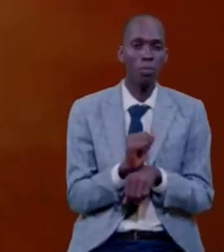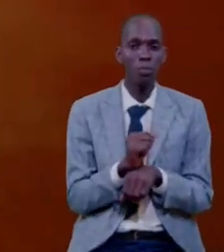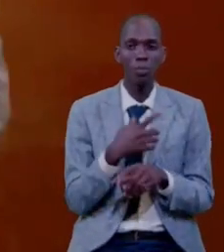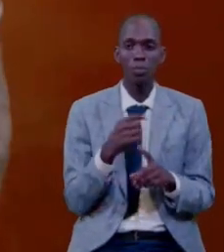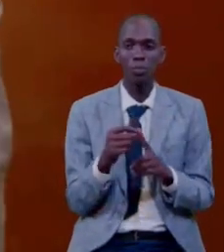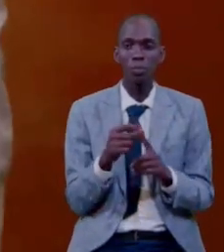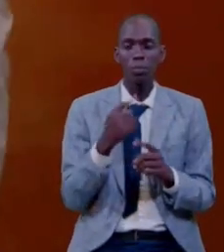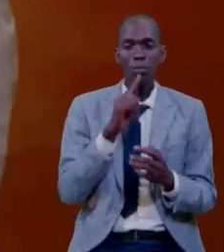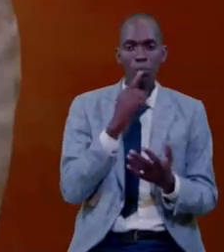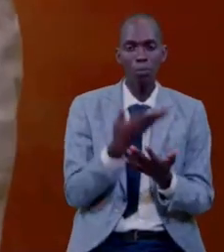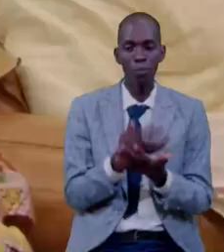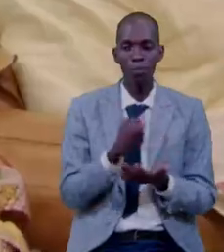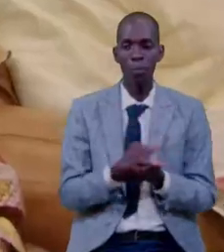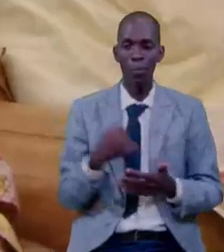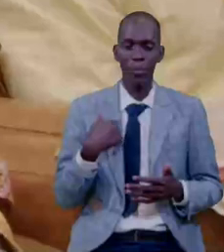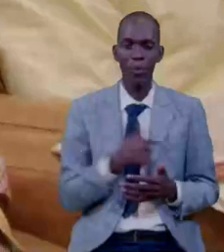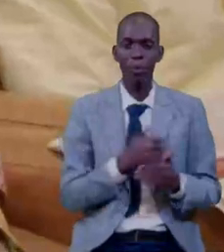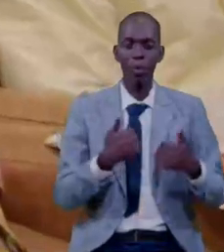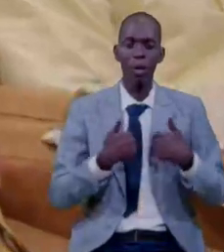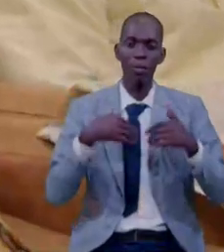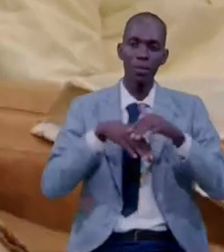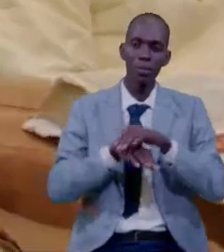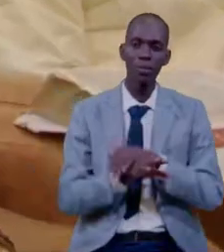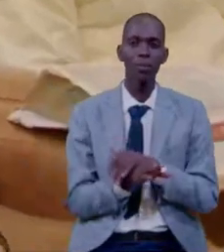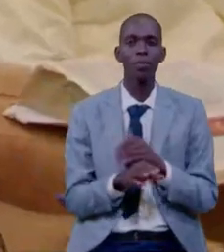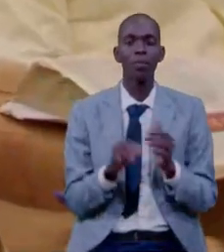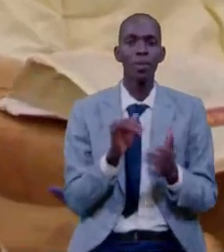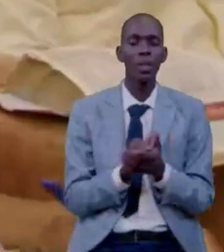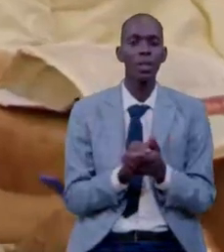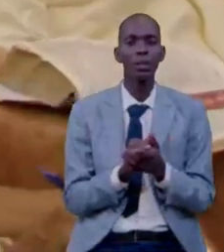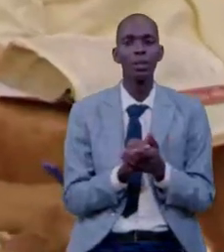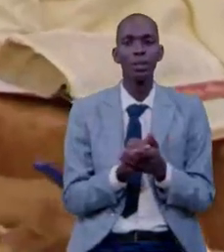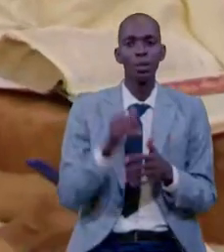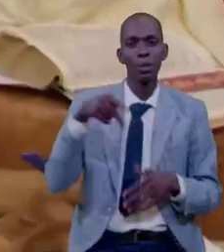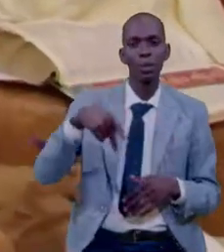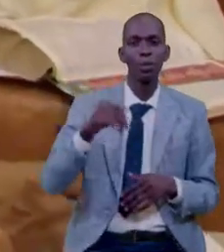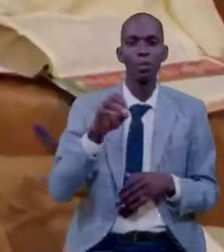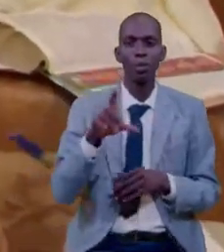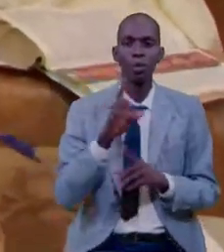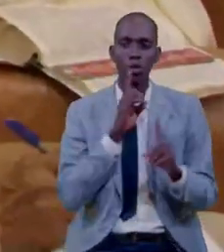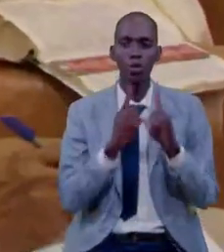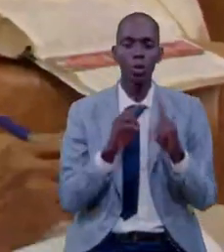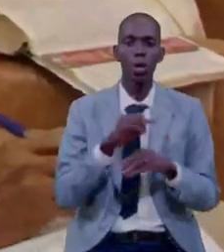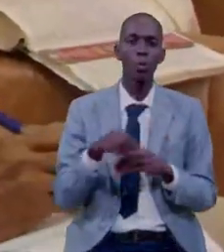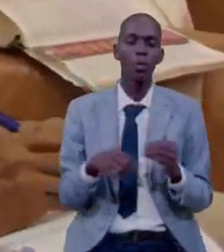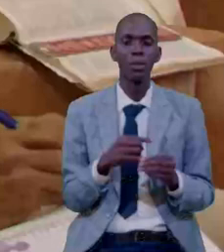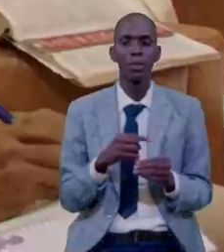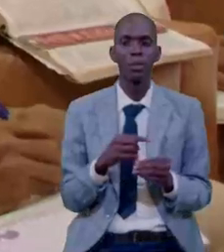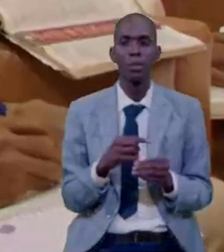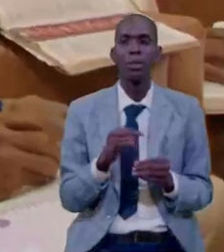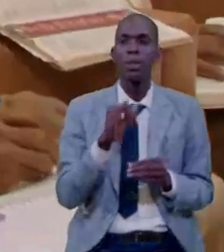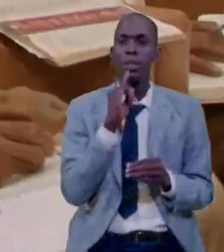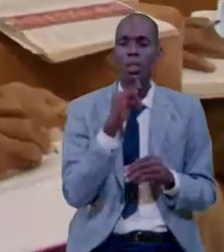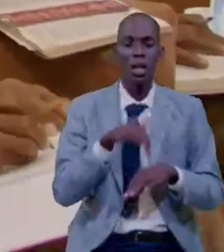l'évidence que vous êtes entré, la foi dont Paul a parlé, c'est la foi à la porte. Vous